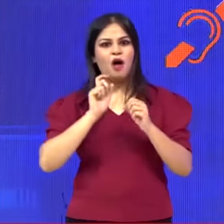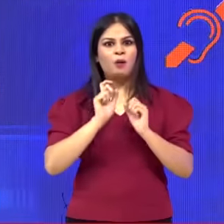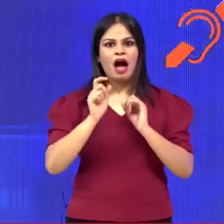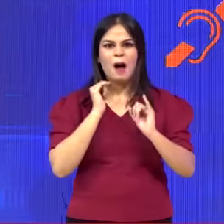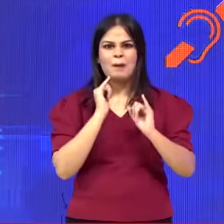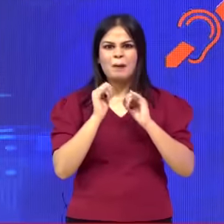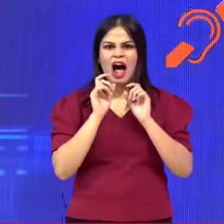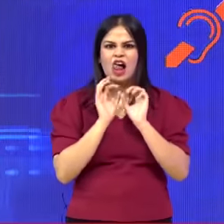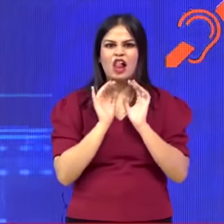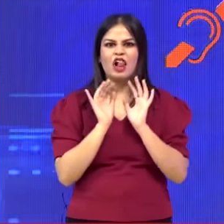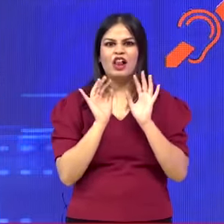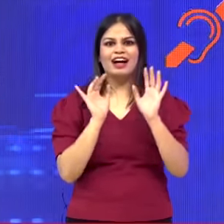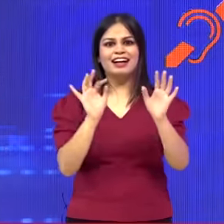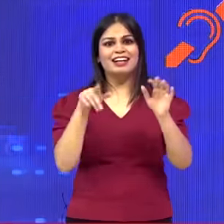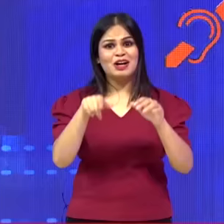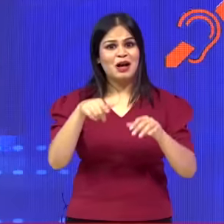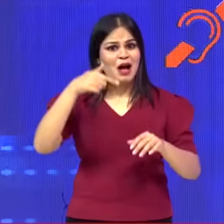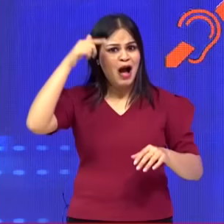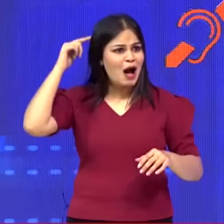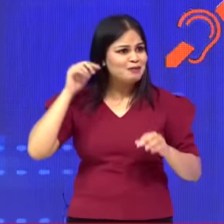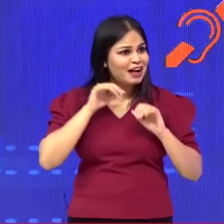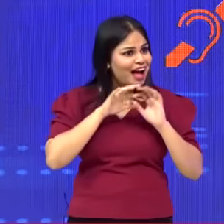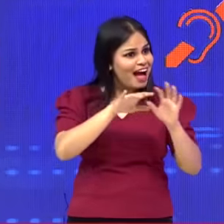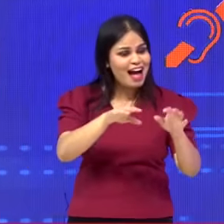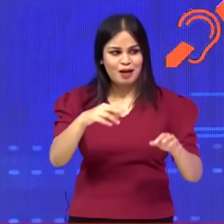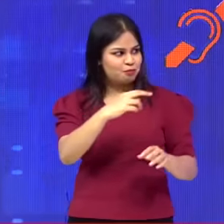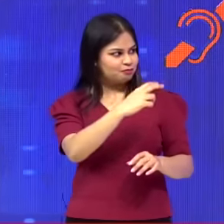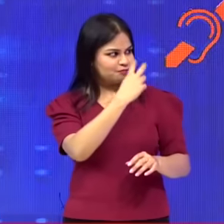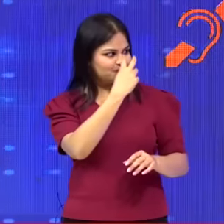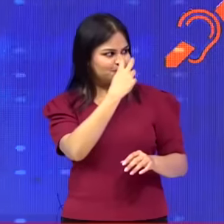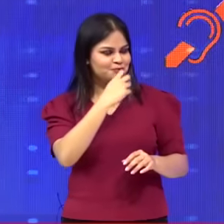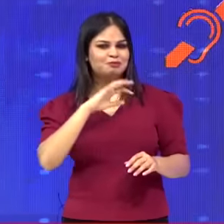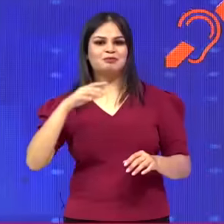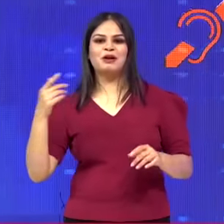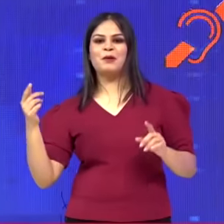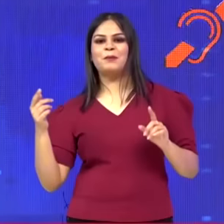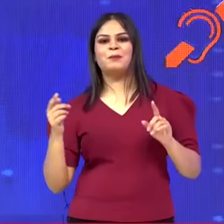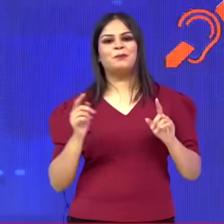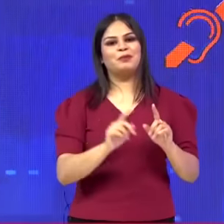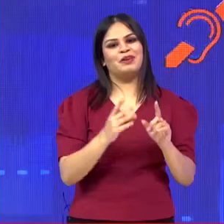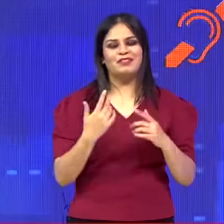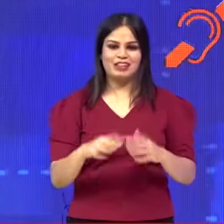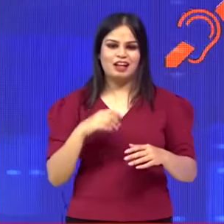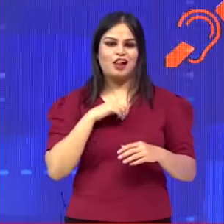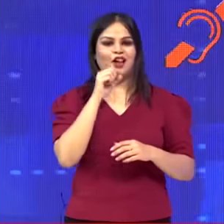स्टार्ट और आमिर मुझे देन आई जॉइंड इन आमिर एंड देन